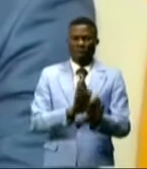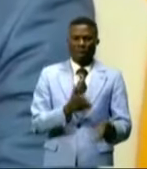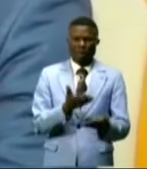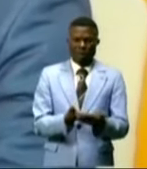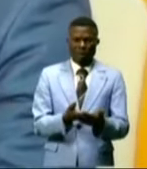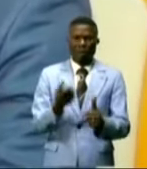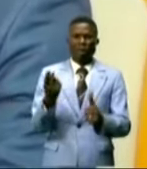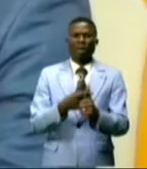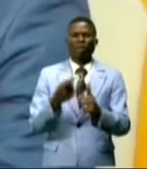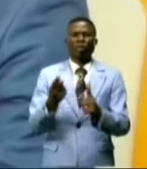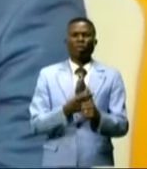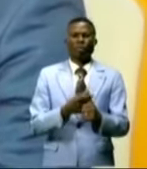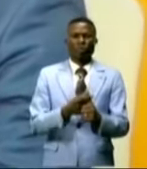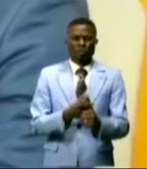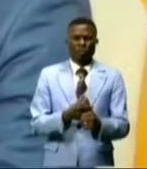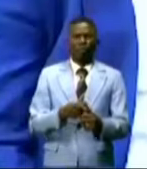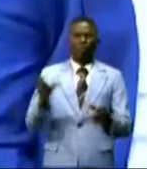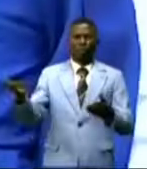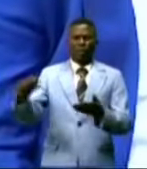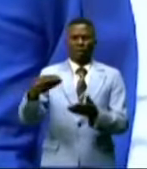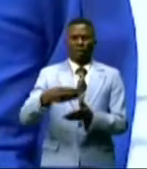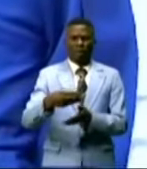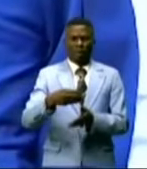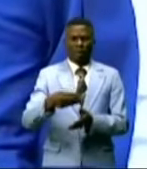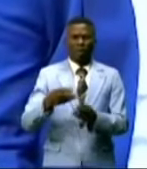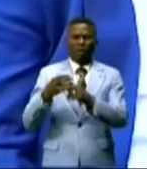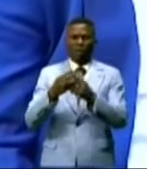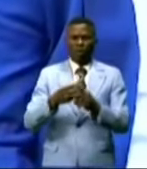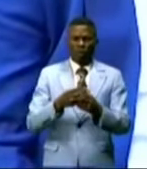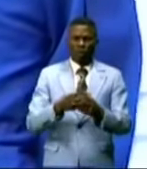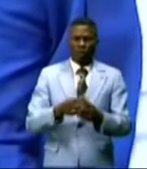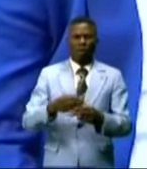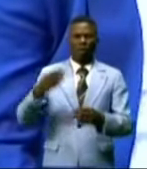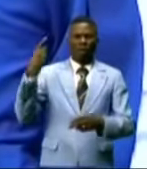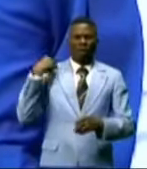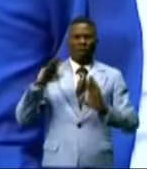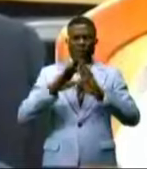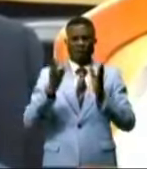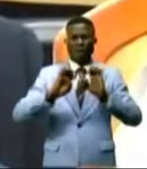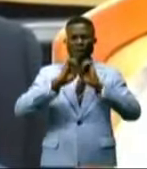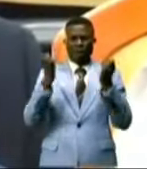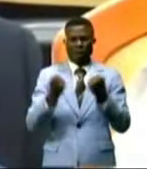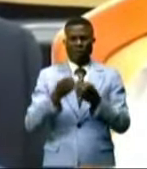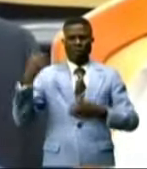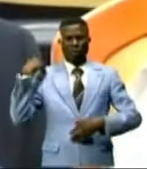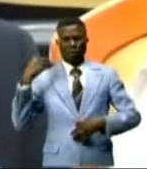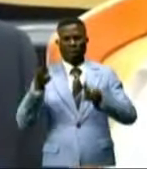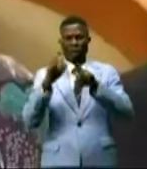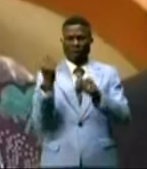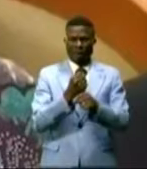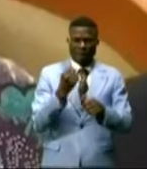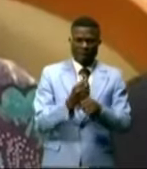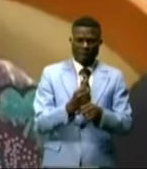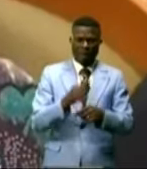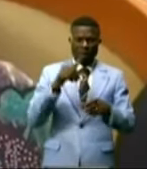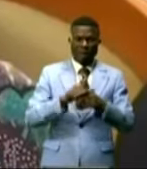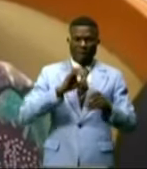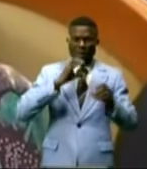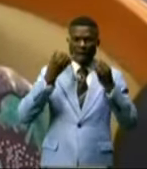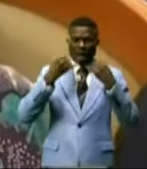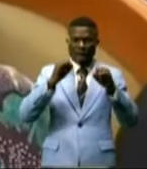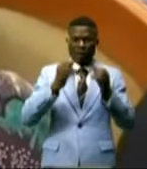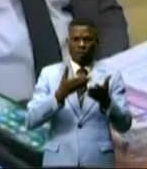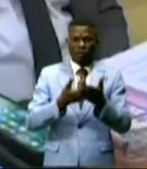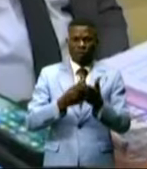s'agit entre autres de rationaliser, de contrôler l'exécutif, les entreprises et services. Dans sa communication,